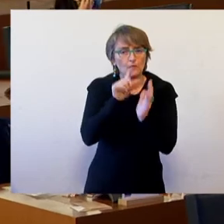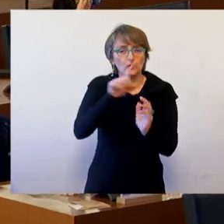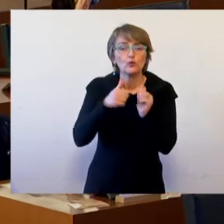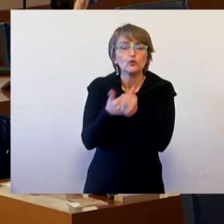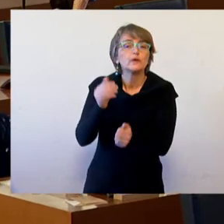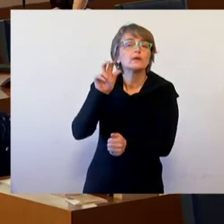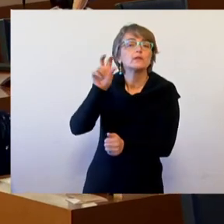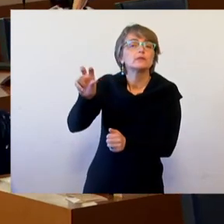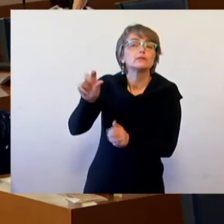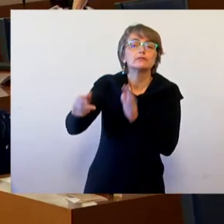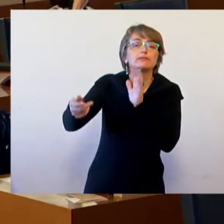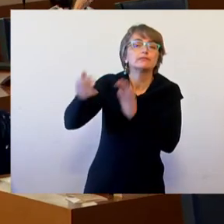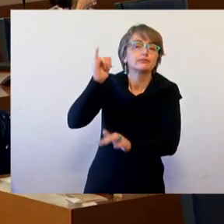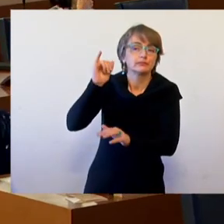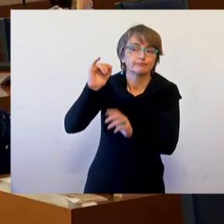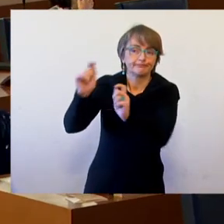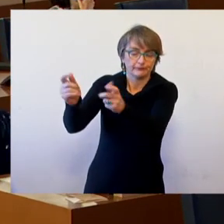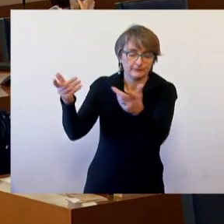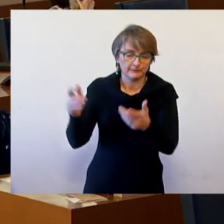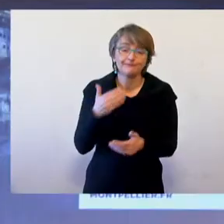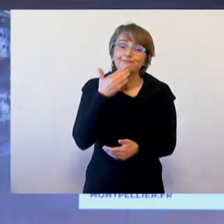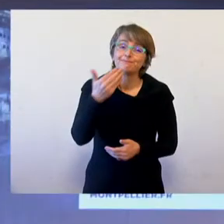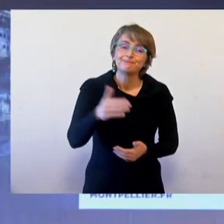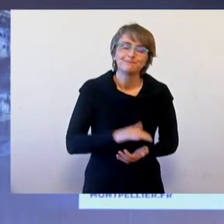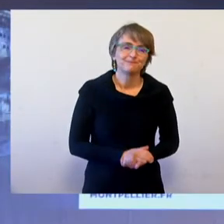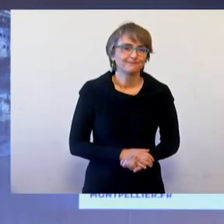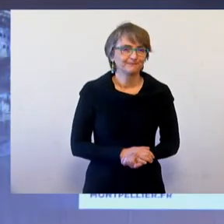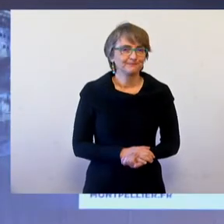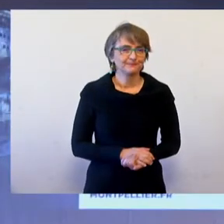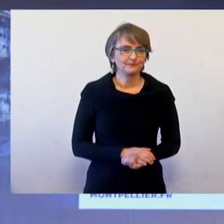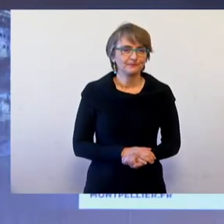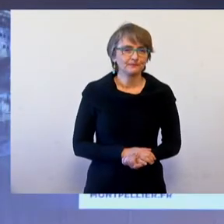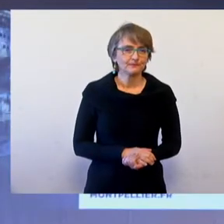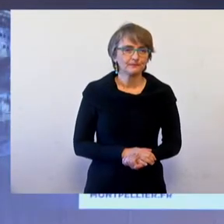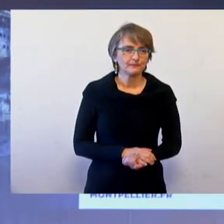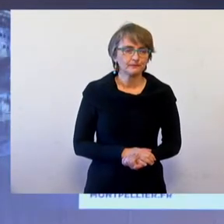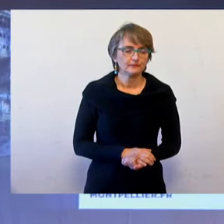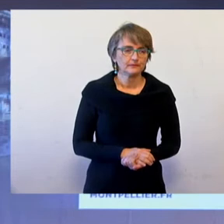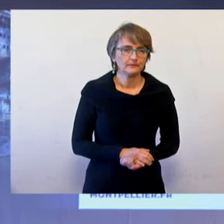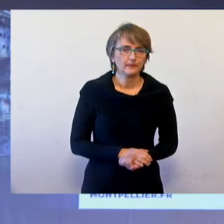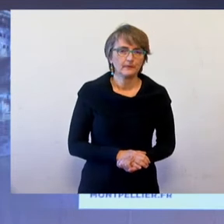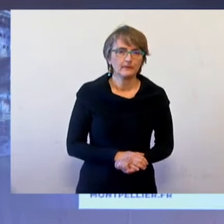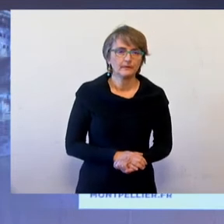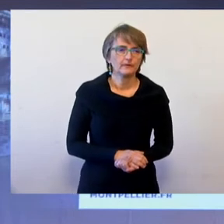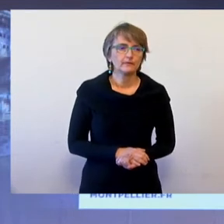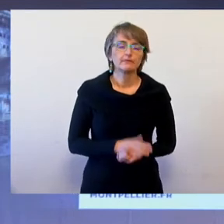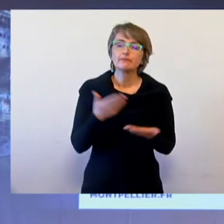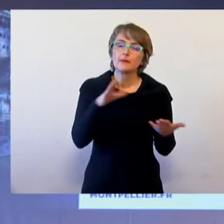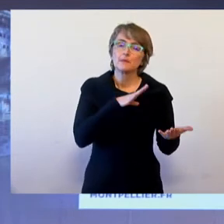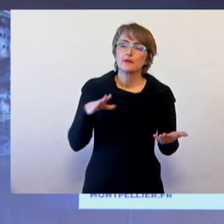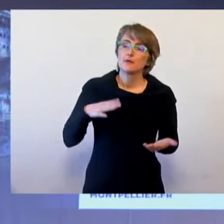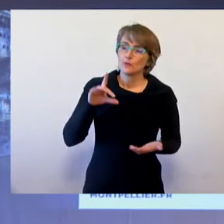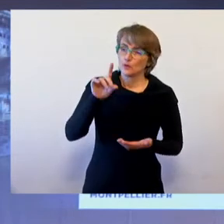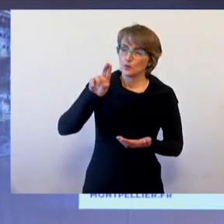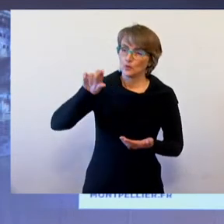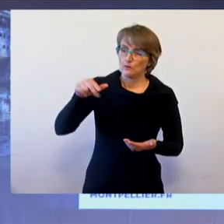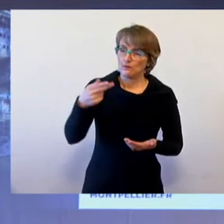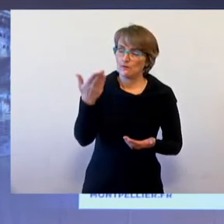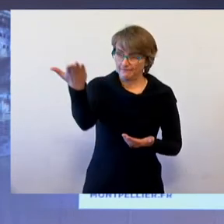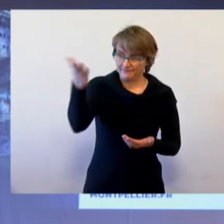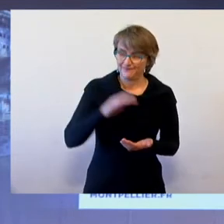vous remercie. Madame Doulin, allez-y.